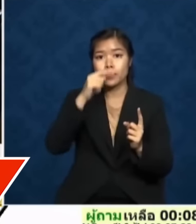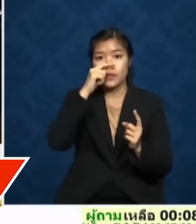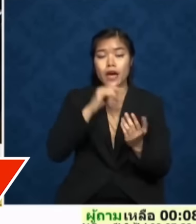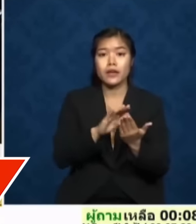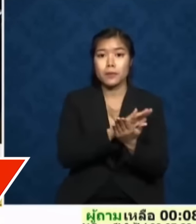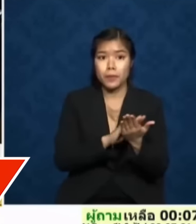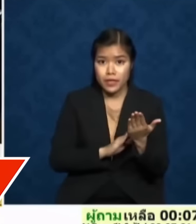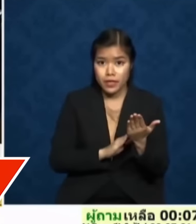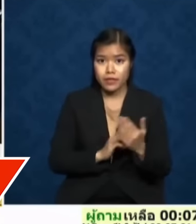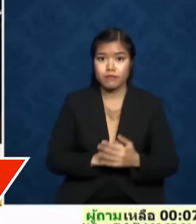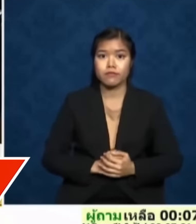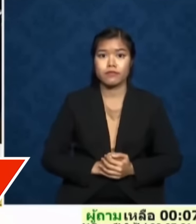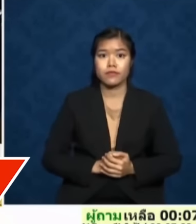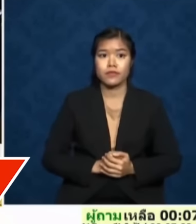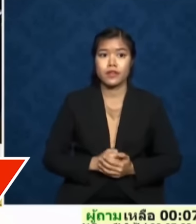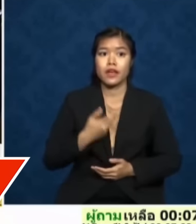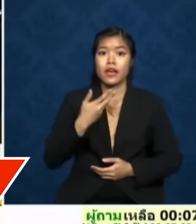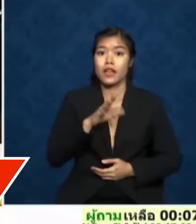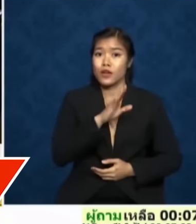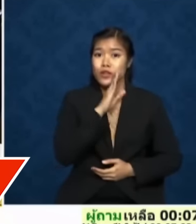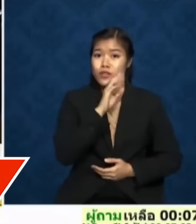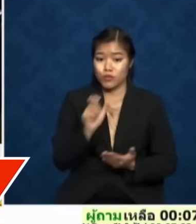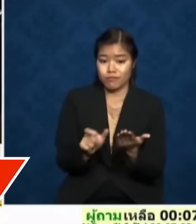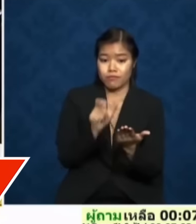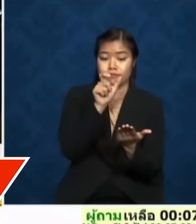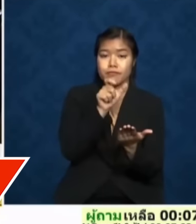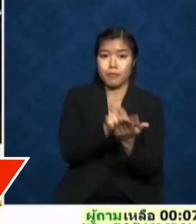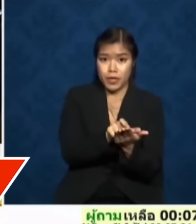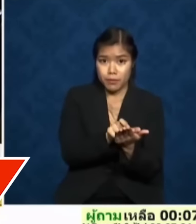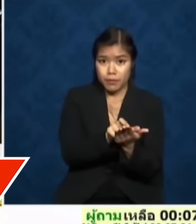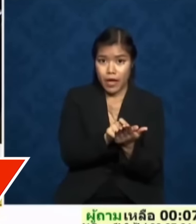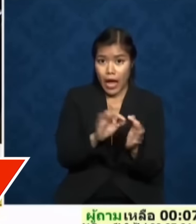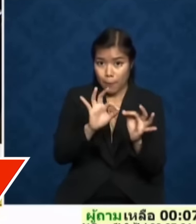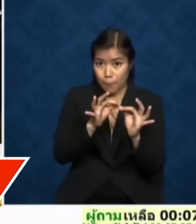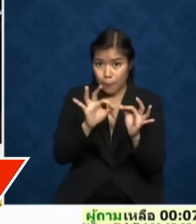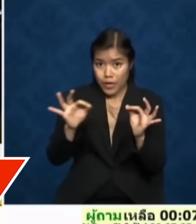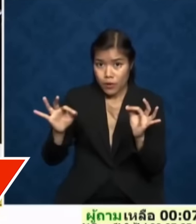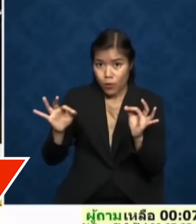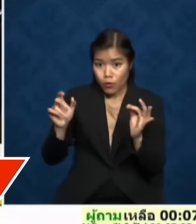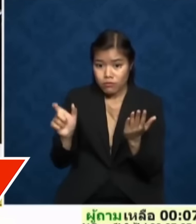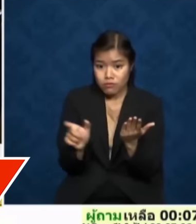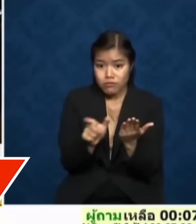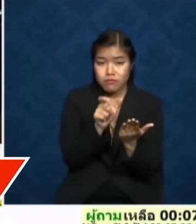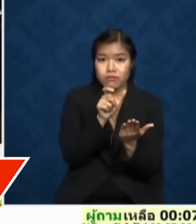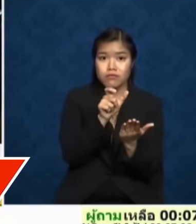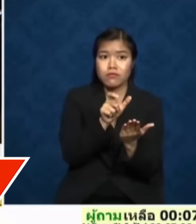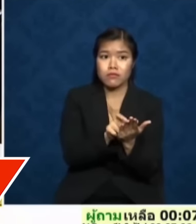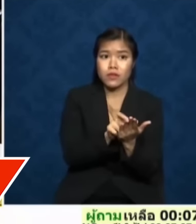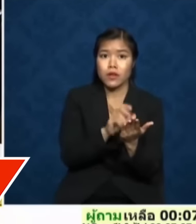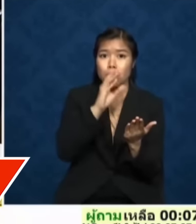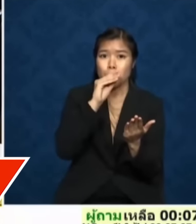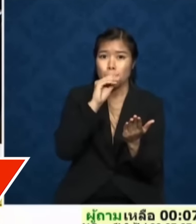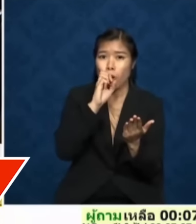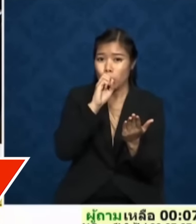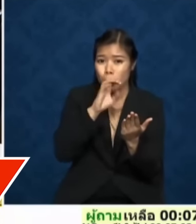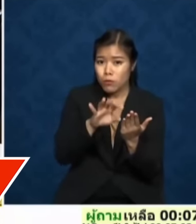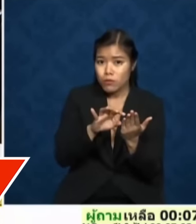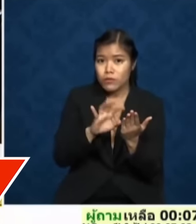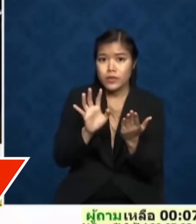ปรากฏว่าถ้าเป็นแบบนี้ถูกไหมครับถ้ามีข้อความใดข้อความหนึ่งที่พูดถึงวุฒิสภ